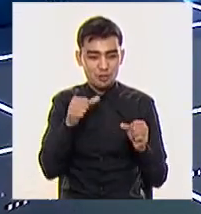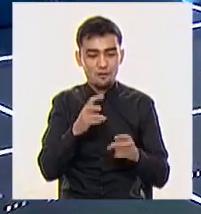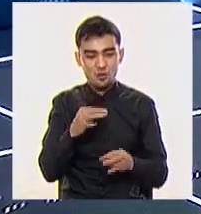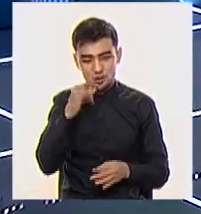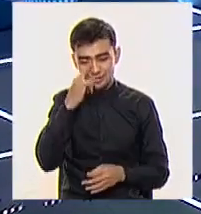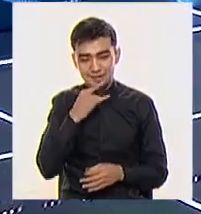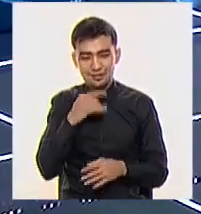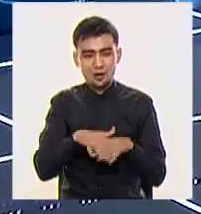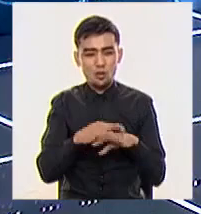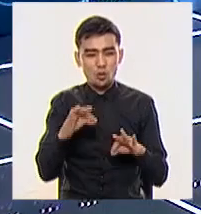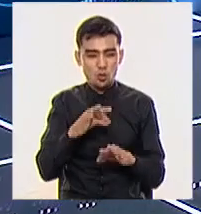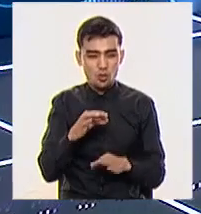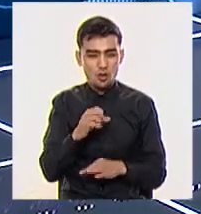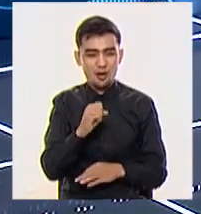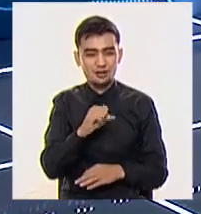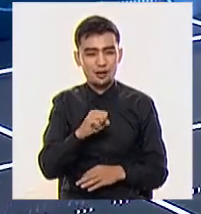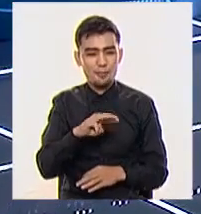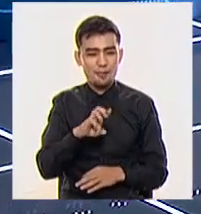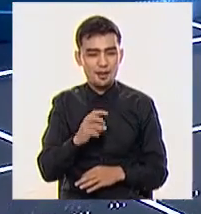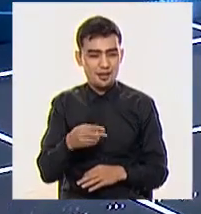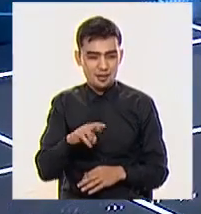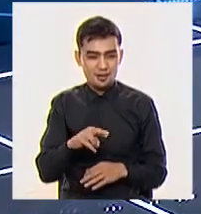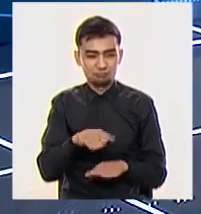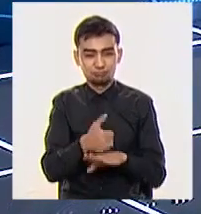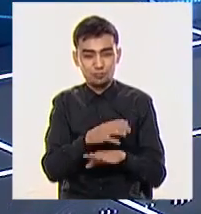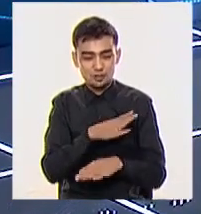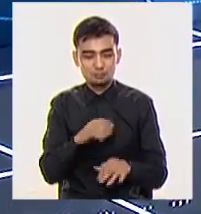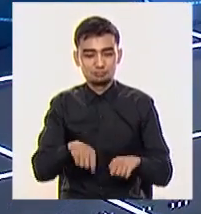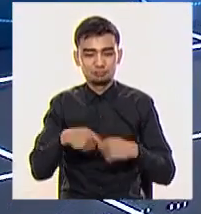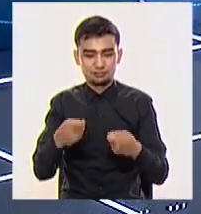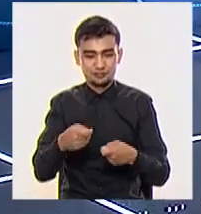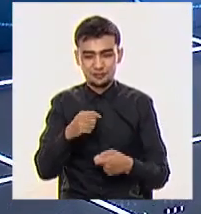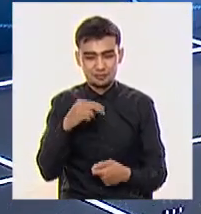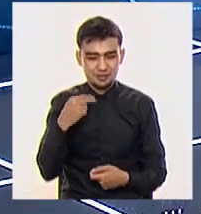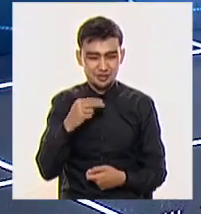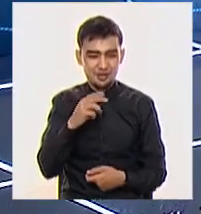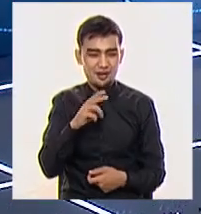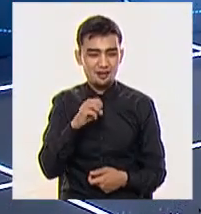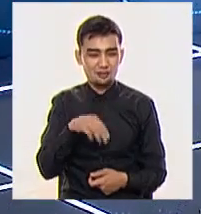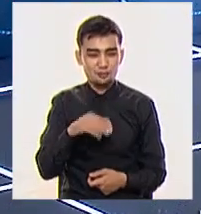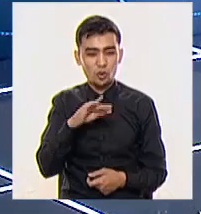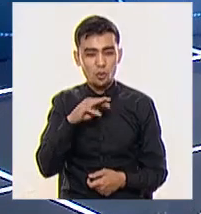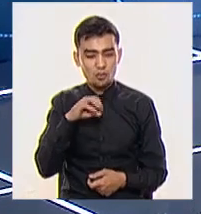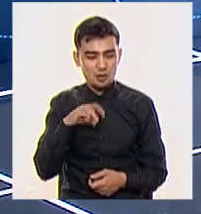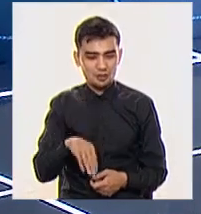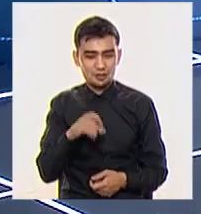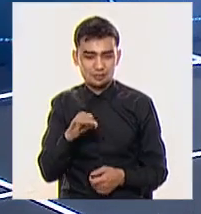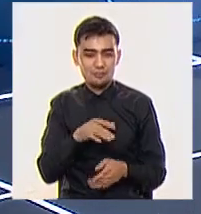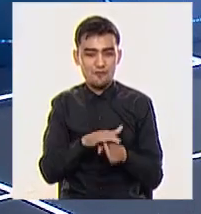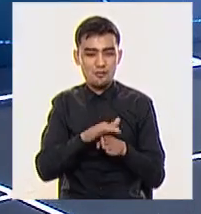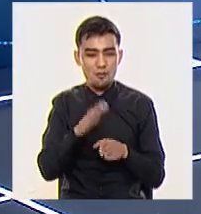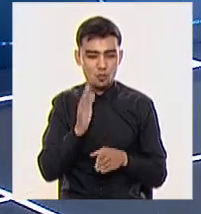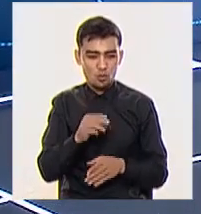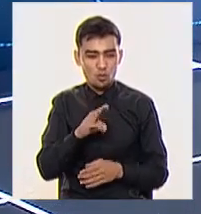Халық Ассамблеясының төрағалығынан бас тартып, орнын Қасым Жомарт Тоқаевқа берді. Бұл міндетті бұл жұтпай атқарамын деген